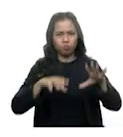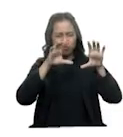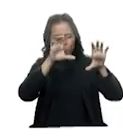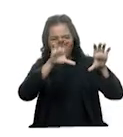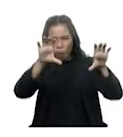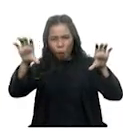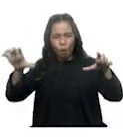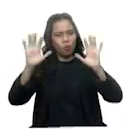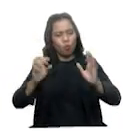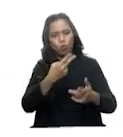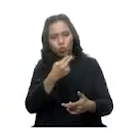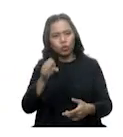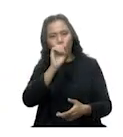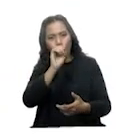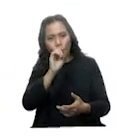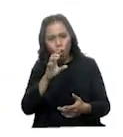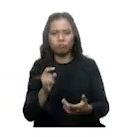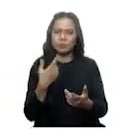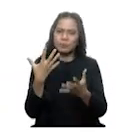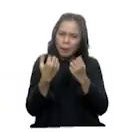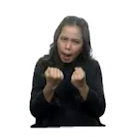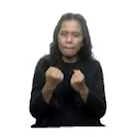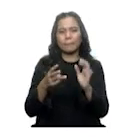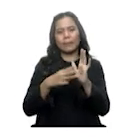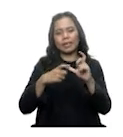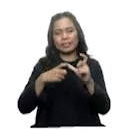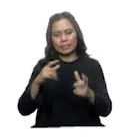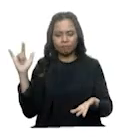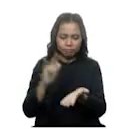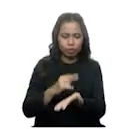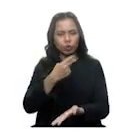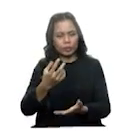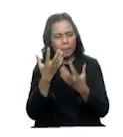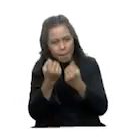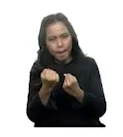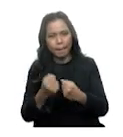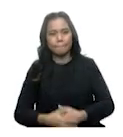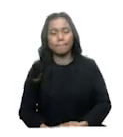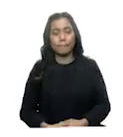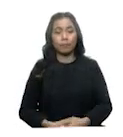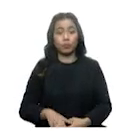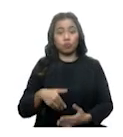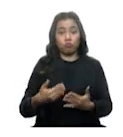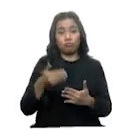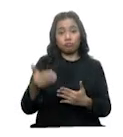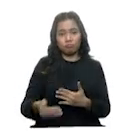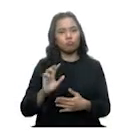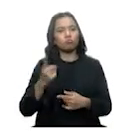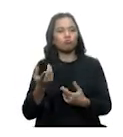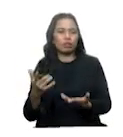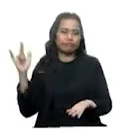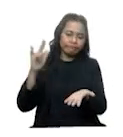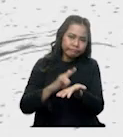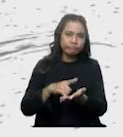dikomentari oleh warganet Indonesia yang masih berharap Messi tetap datang ke Indonesia di Jakarta akan